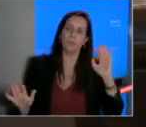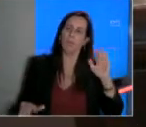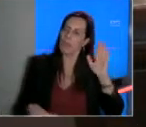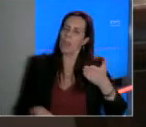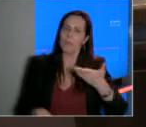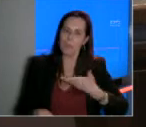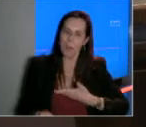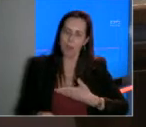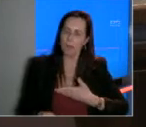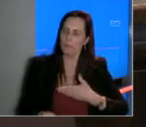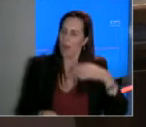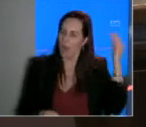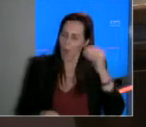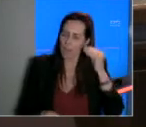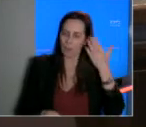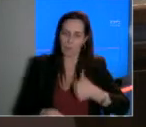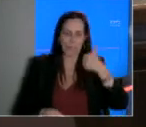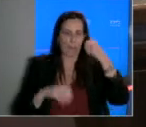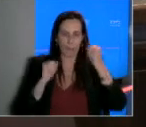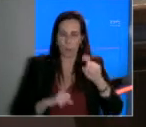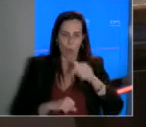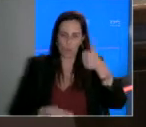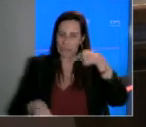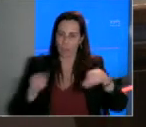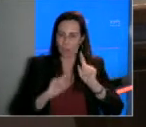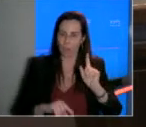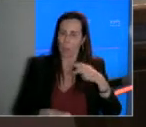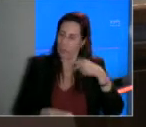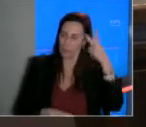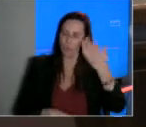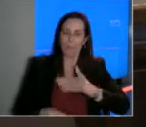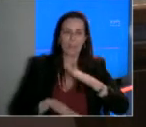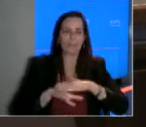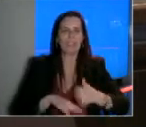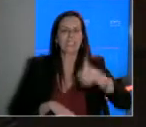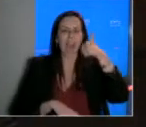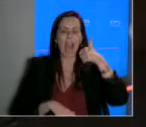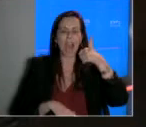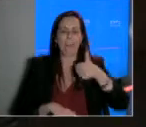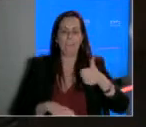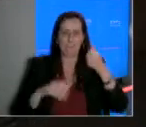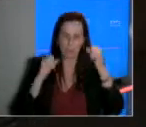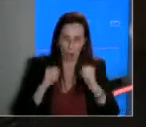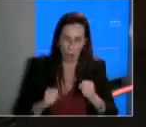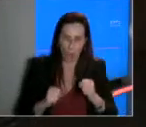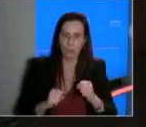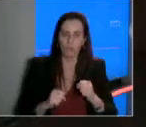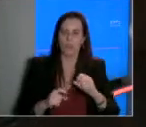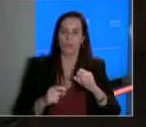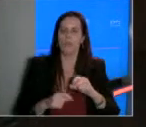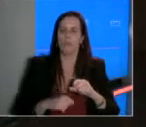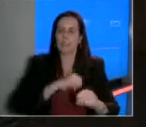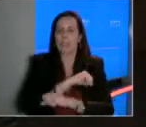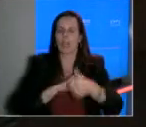גם קיבל הכשרה בתור שר ביטחון דרך אגב, לא שר חוץ למיטב הבנתי הערב, גנץ ימונה לשר ביטחון ממלא מקום ראש